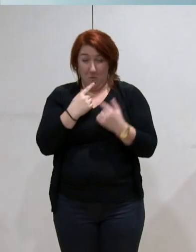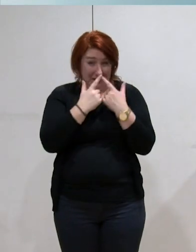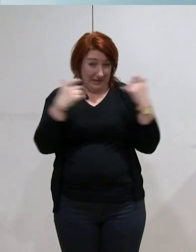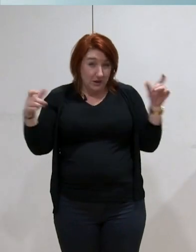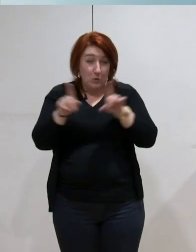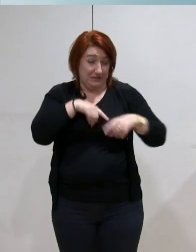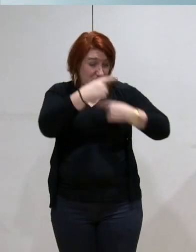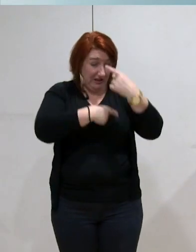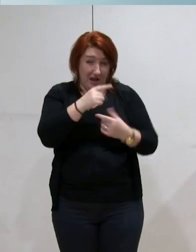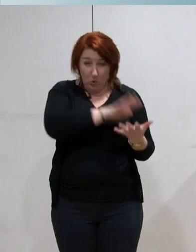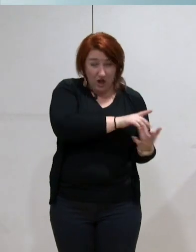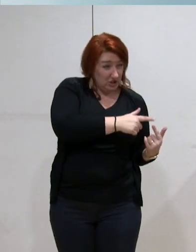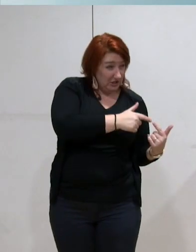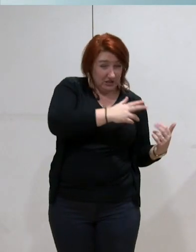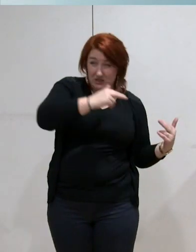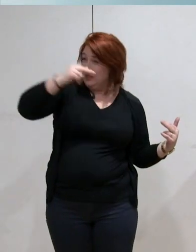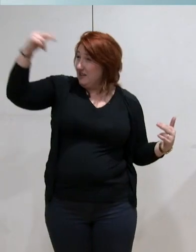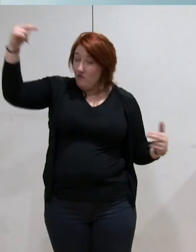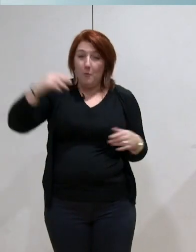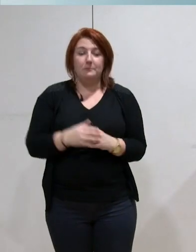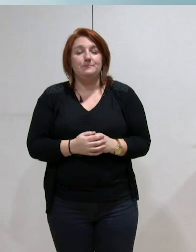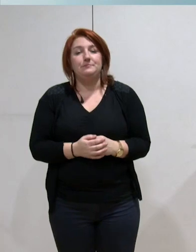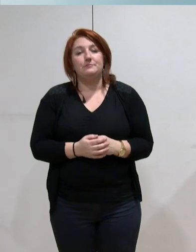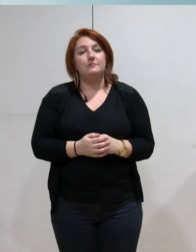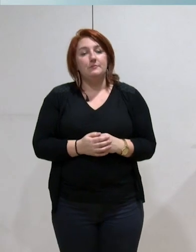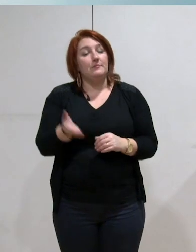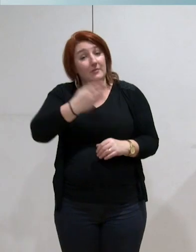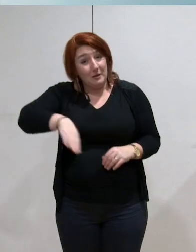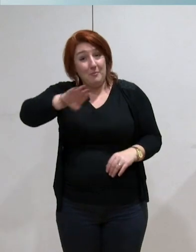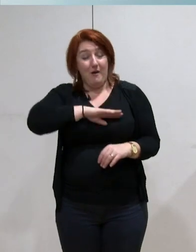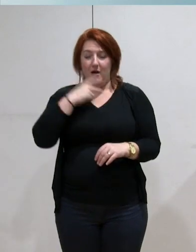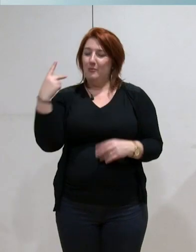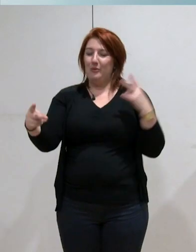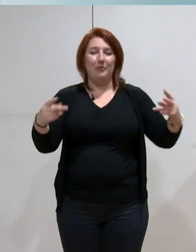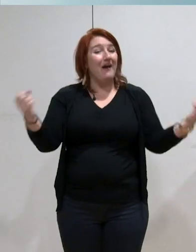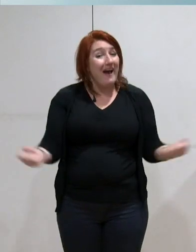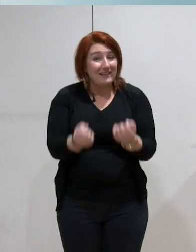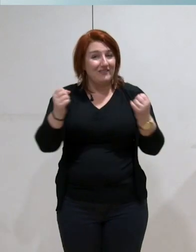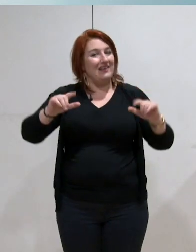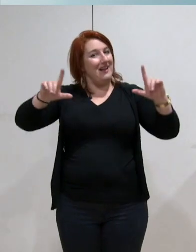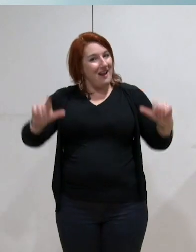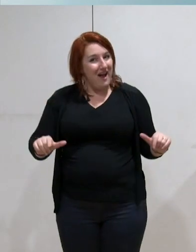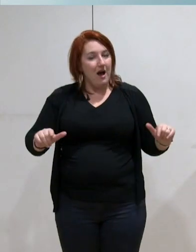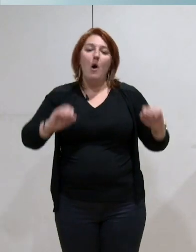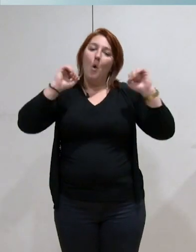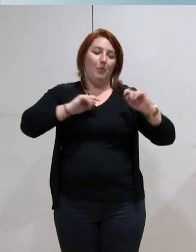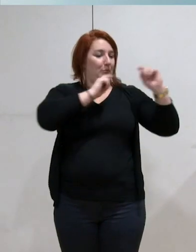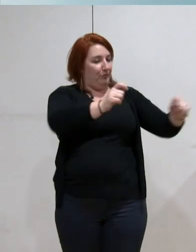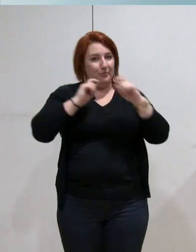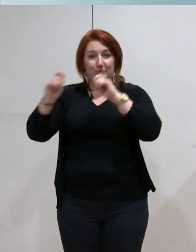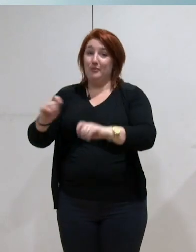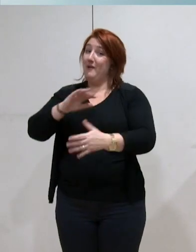génération et c'est bien grâce à ce type d'activité là que l'on peut les qualifier d'association